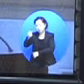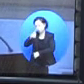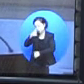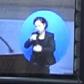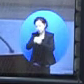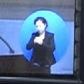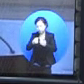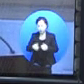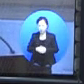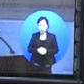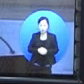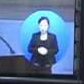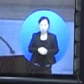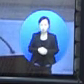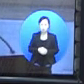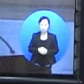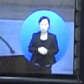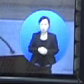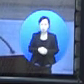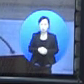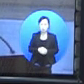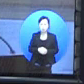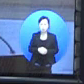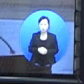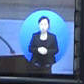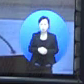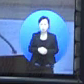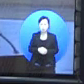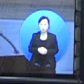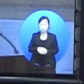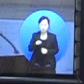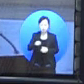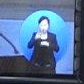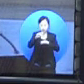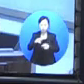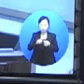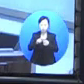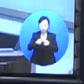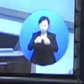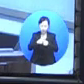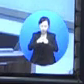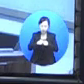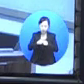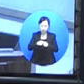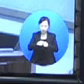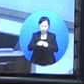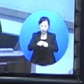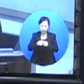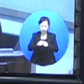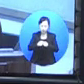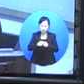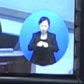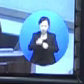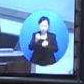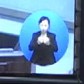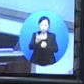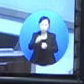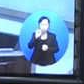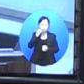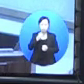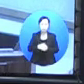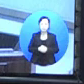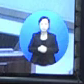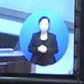저는 구체적인 답변을 지금 말씀드리기가 좀 곤란합니다. 답변은 회피하신 걸로 저는 듣겠습니다.